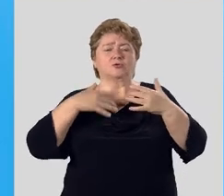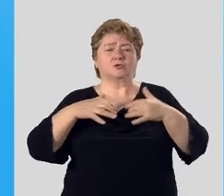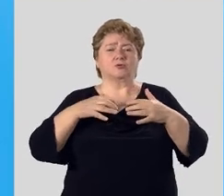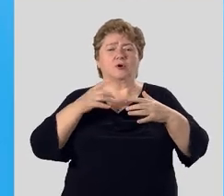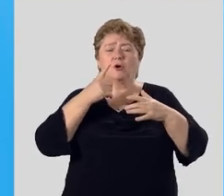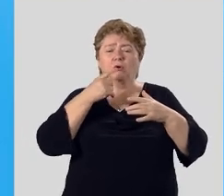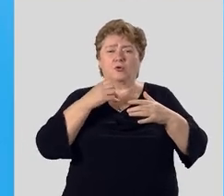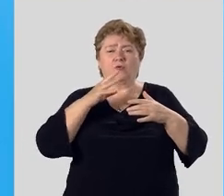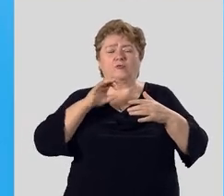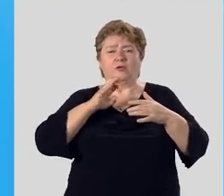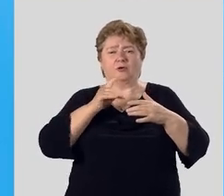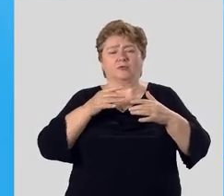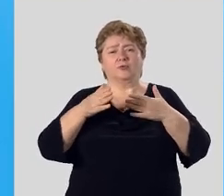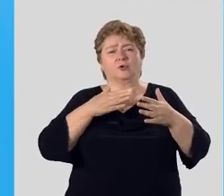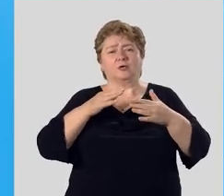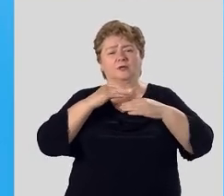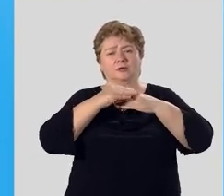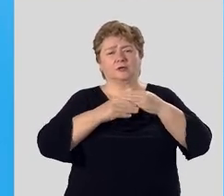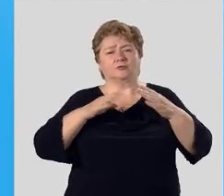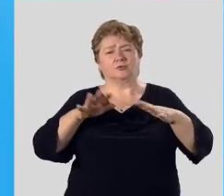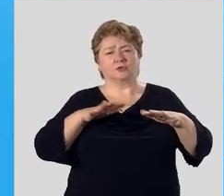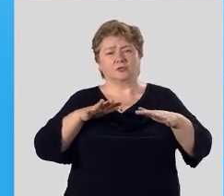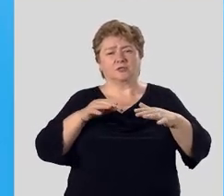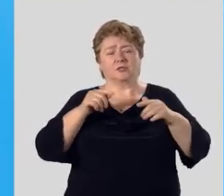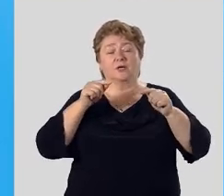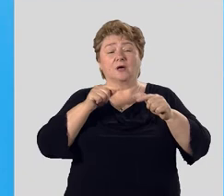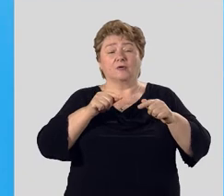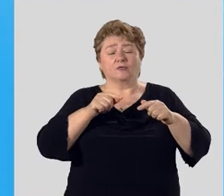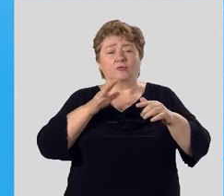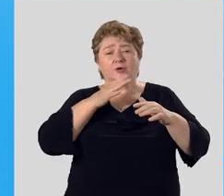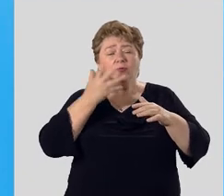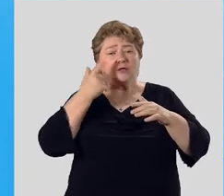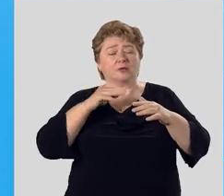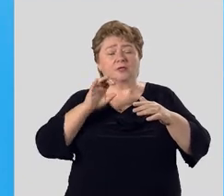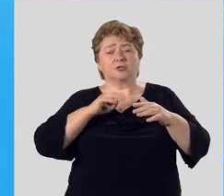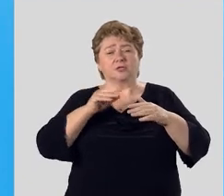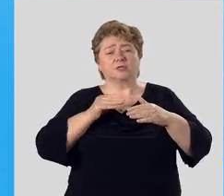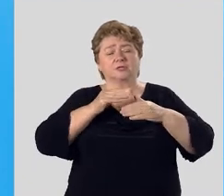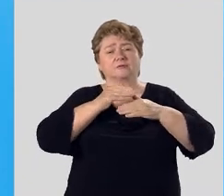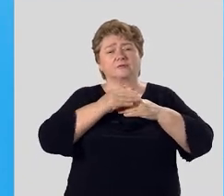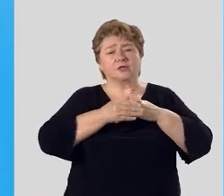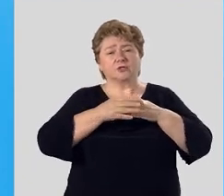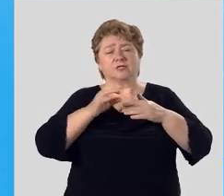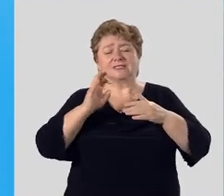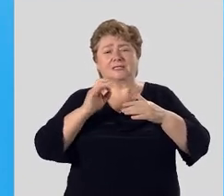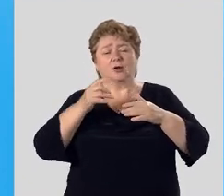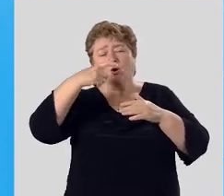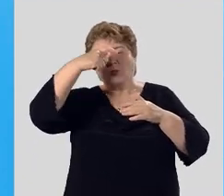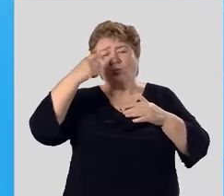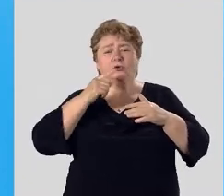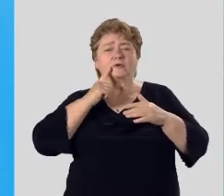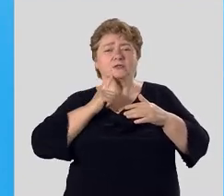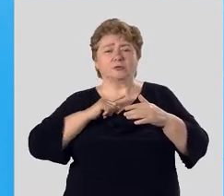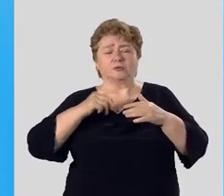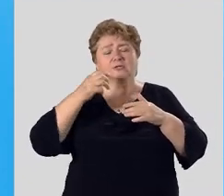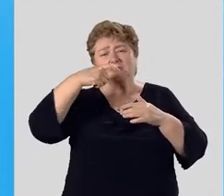кровь, лимфу или тканевую жидкость. В то время как железы внешней секреции – потовые,